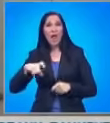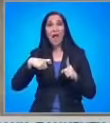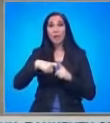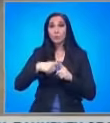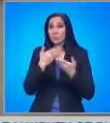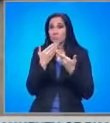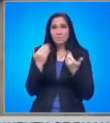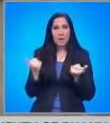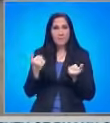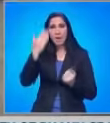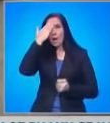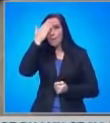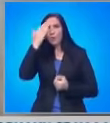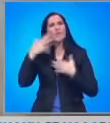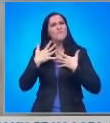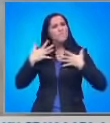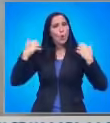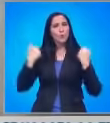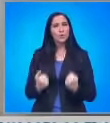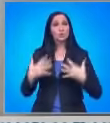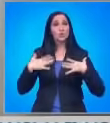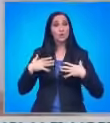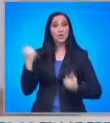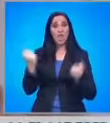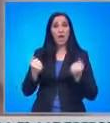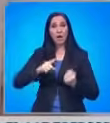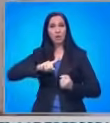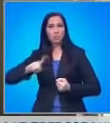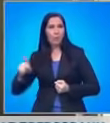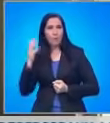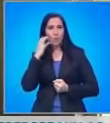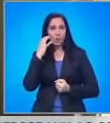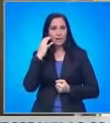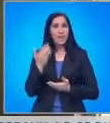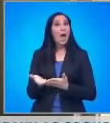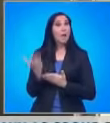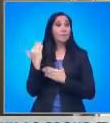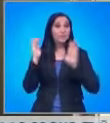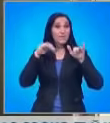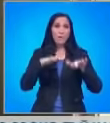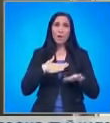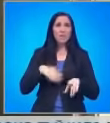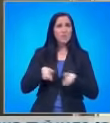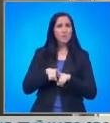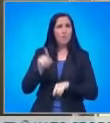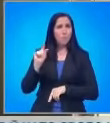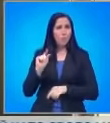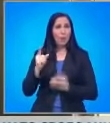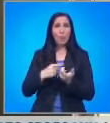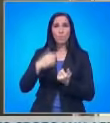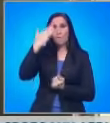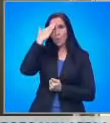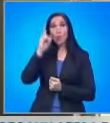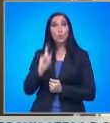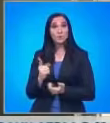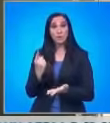Карнобат няма. Пациентите в много тежко състояние се превозват до Бургас. Предните вълни имаше сравнително по-малко брой пациенти, които